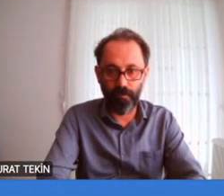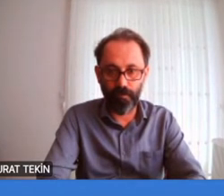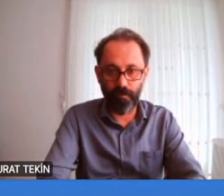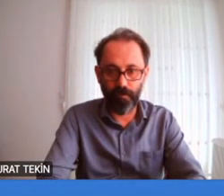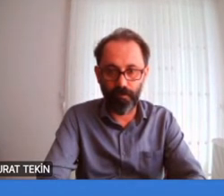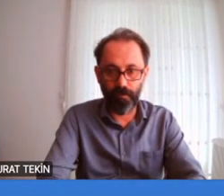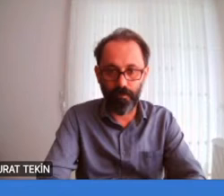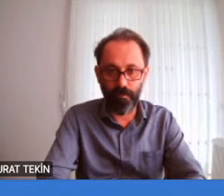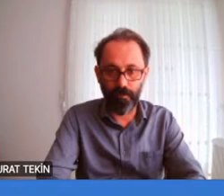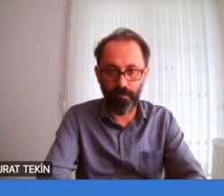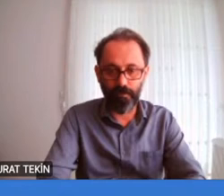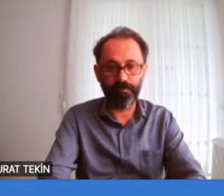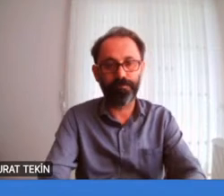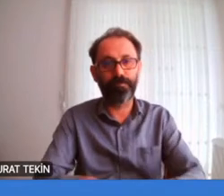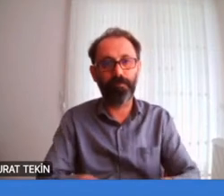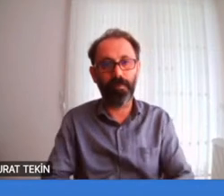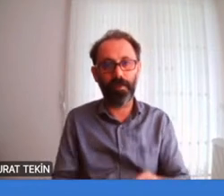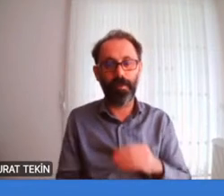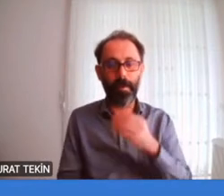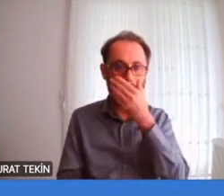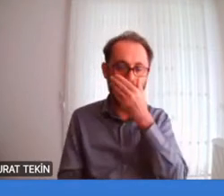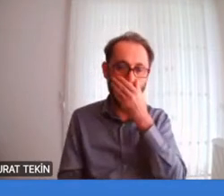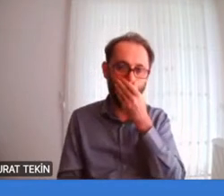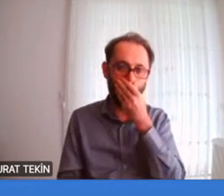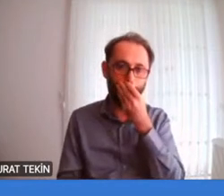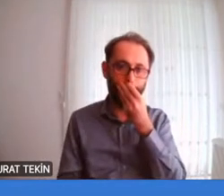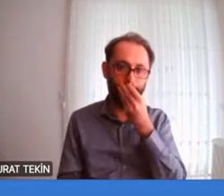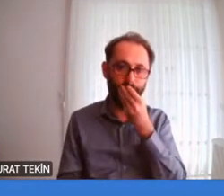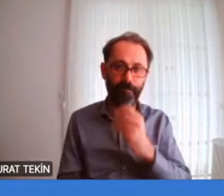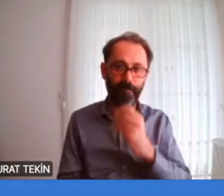süresini tamamladığımızı belirtmek istiyorum.